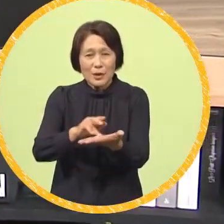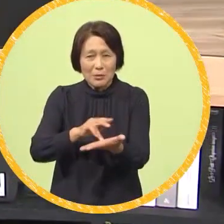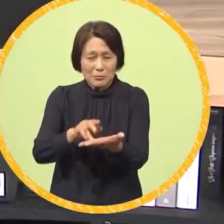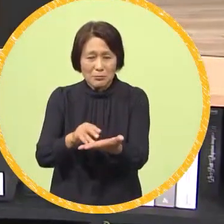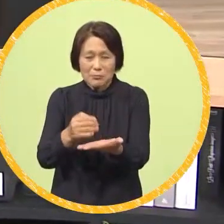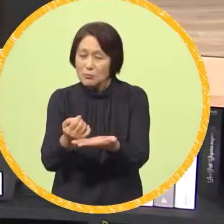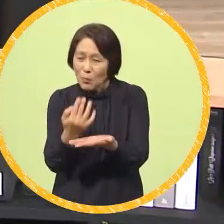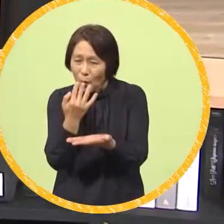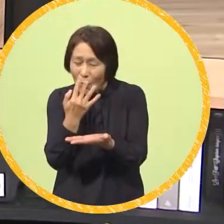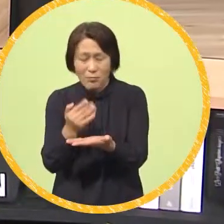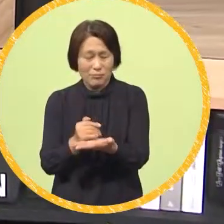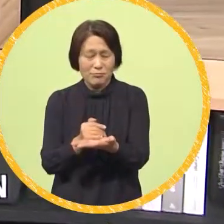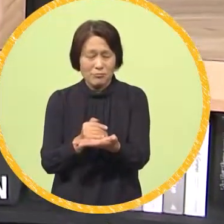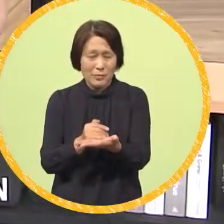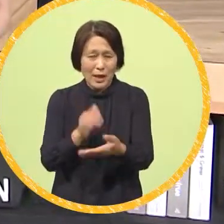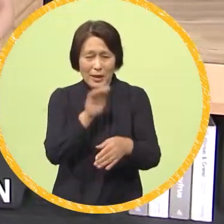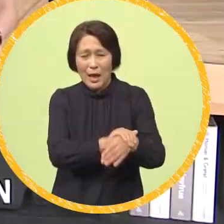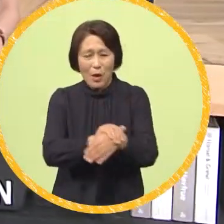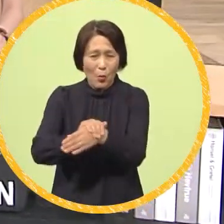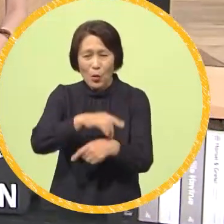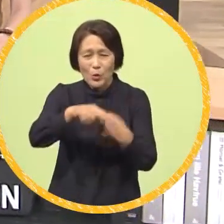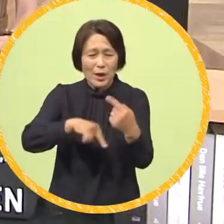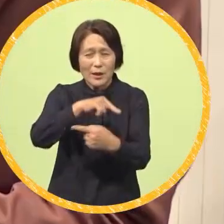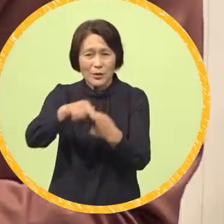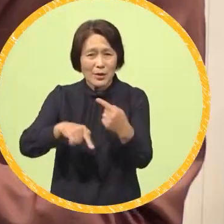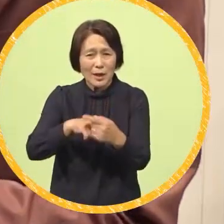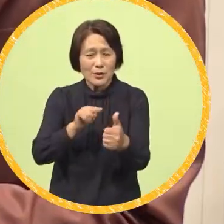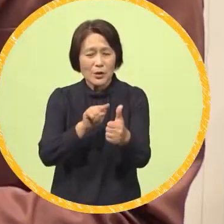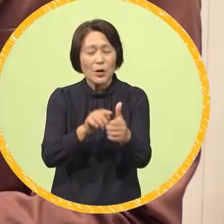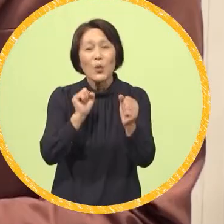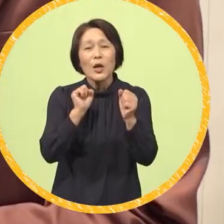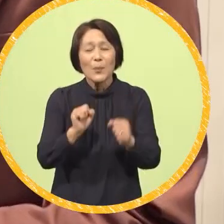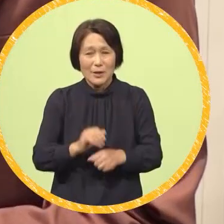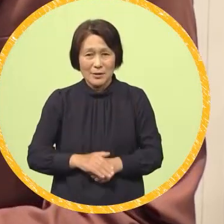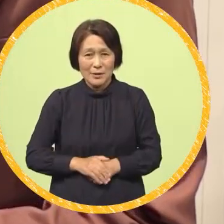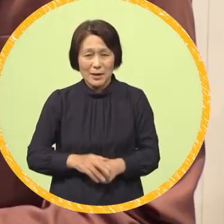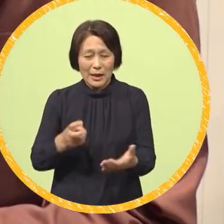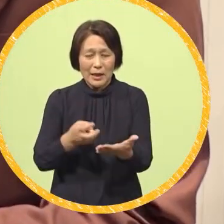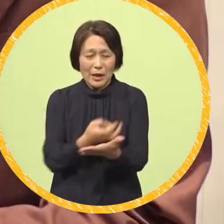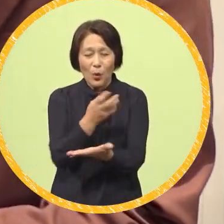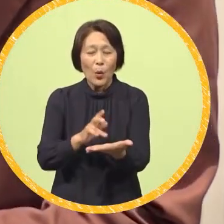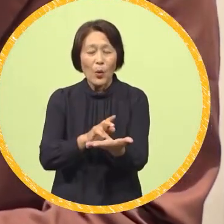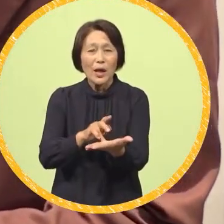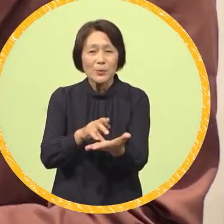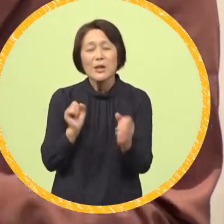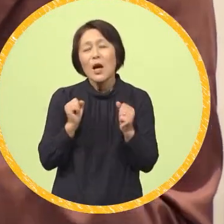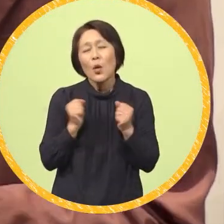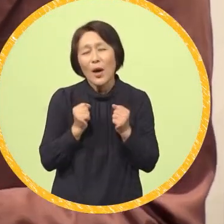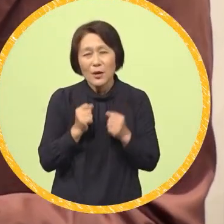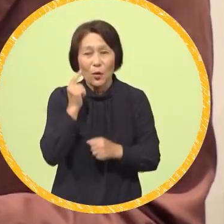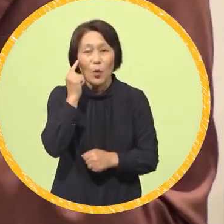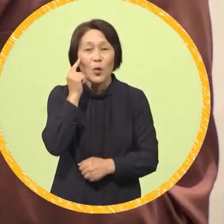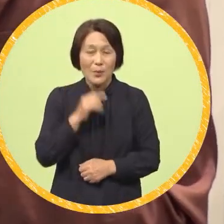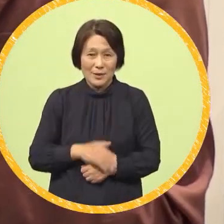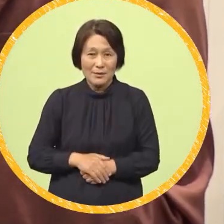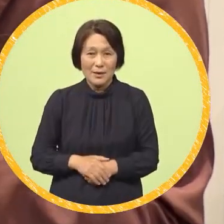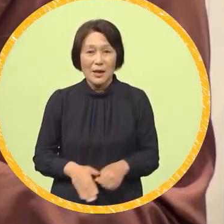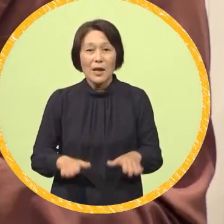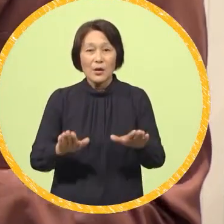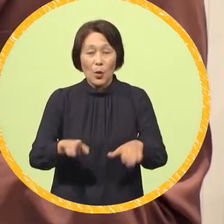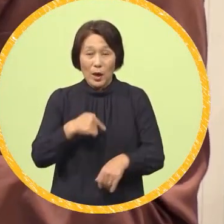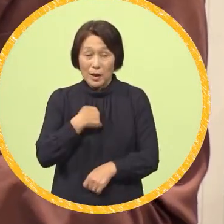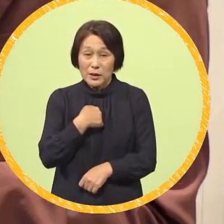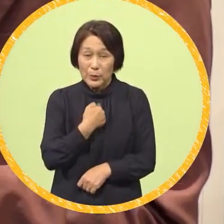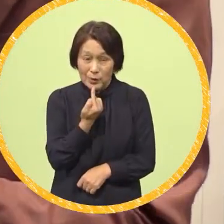何度も逮捕されている方のニュースがあったりですとか、本当に、ね、この違法薬物怖いなと思うんですけれども、今日はですね、まあ、自分自身